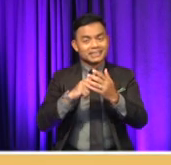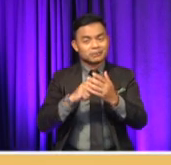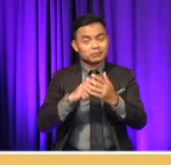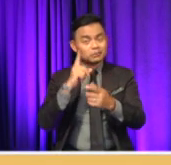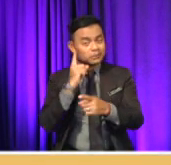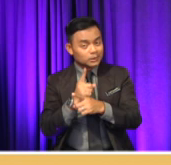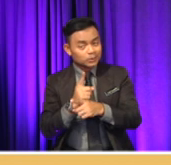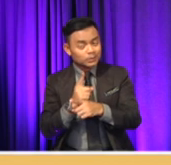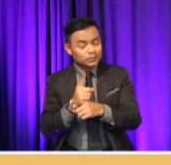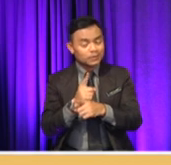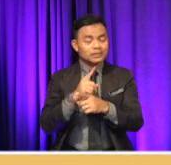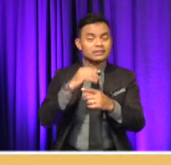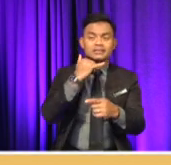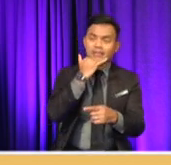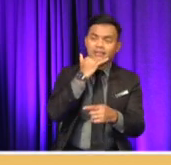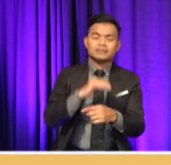betul-betul